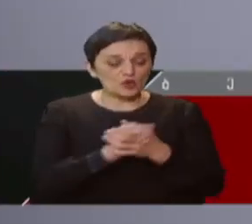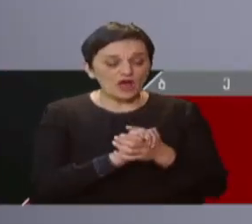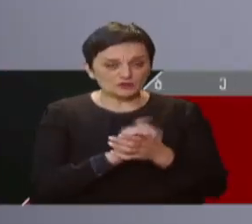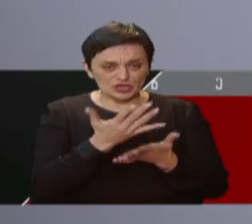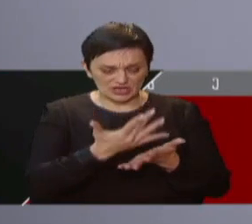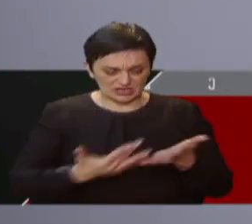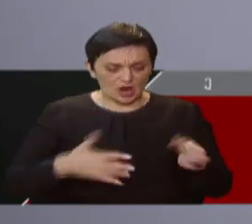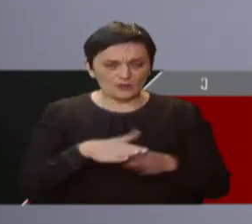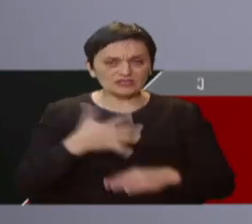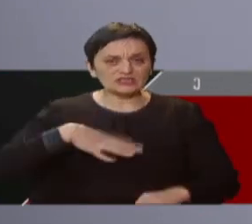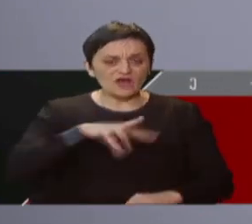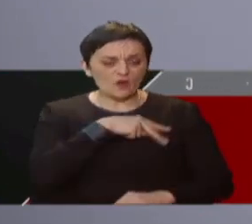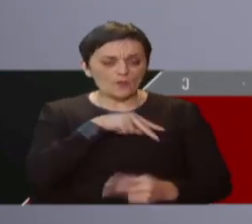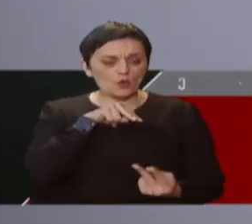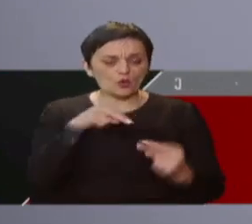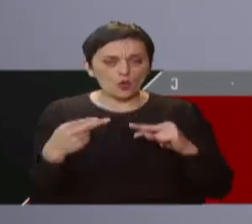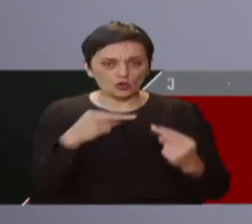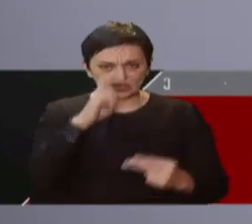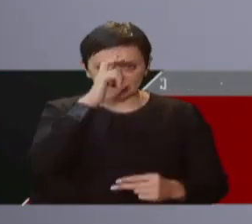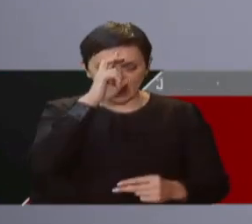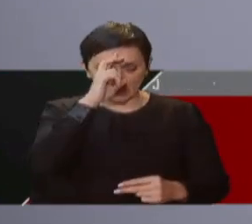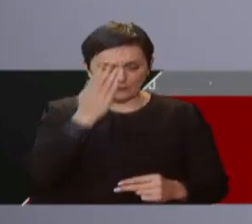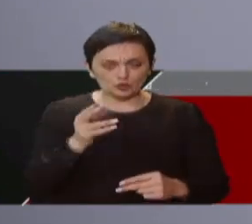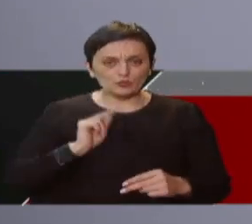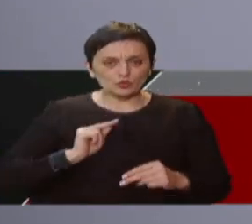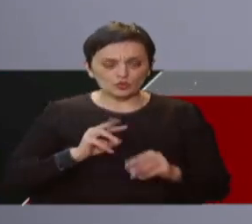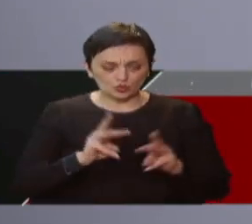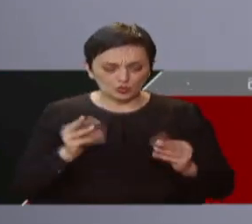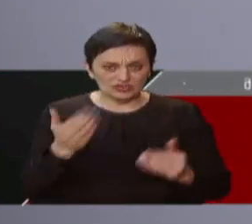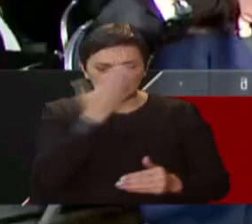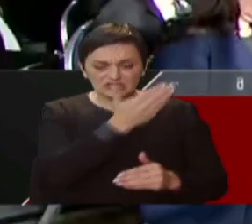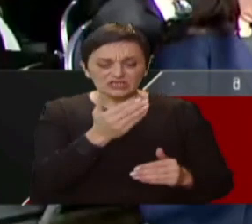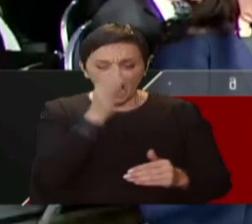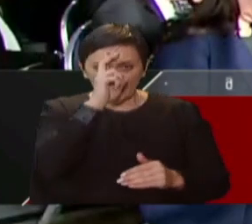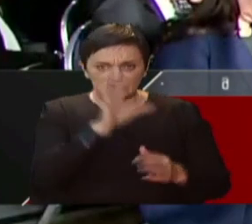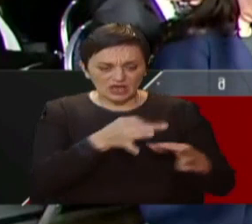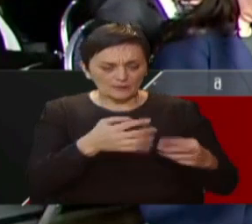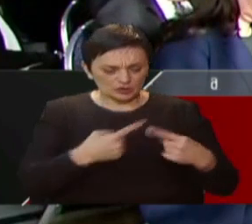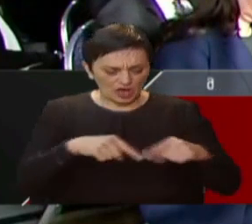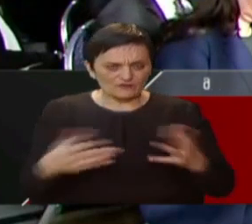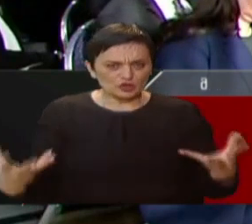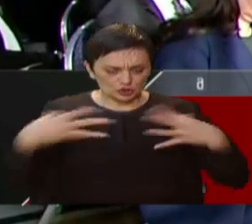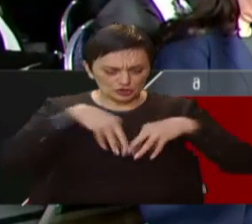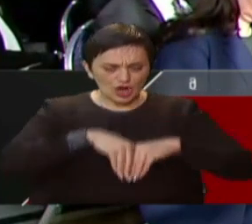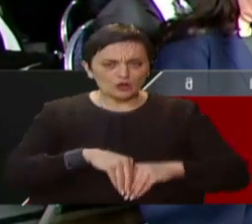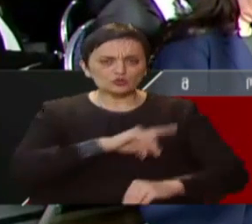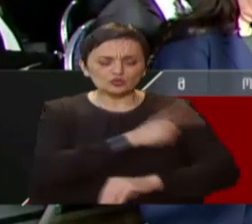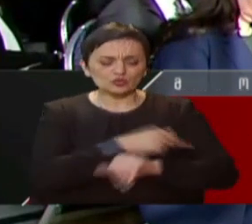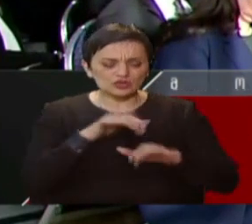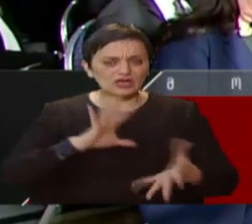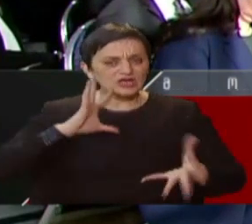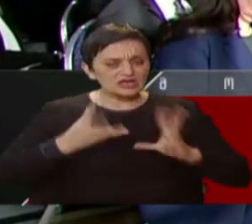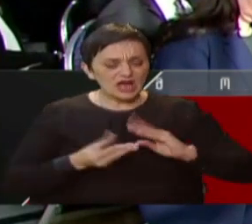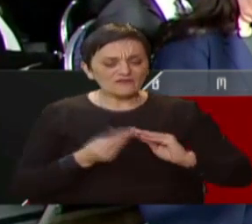s-a cartuat parlamentul, este coordinații, da, s-a hamsi pe obțrebe, s-a samu ca s-a zgadă, e chartul obit, uzal mazai zalis cu agauțiet, ca va analizat